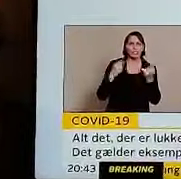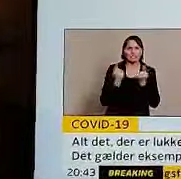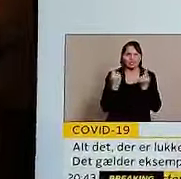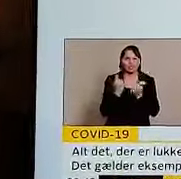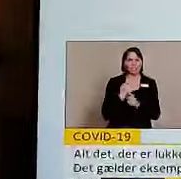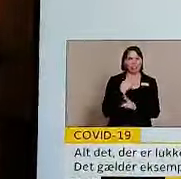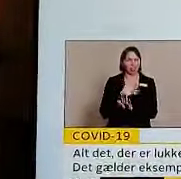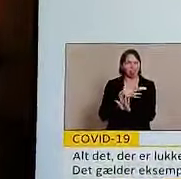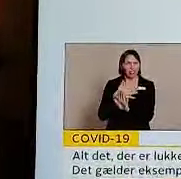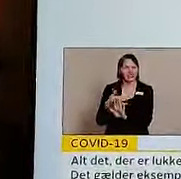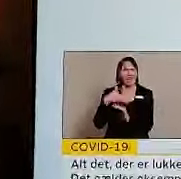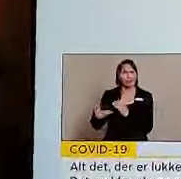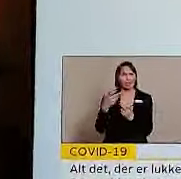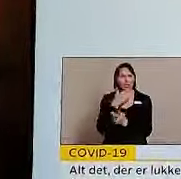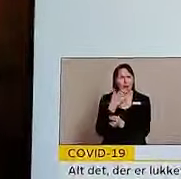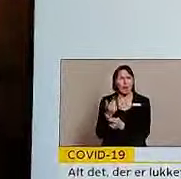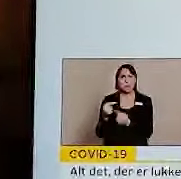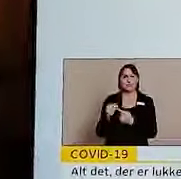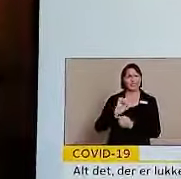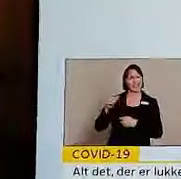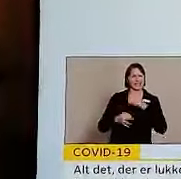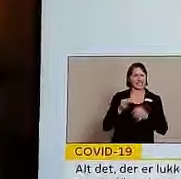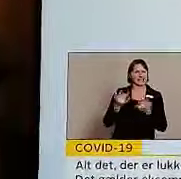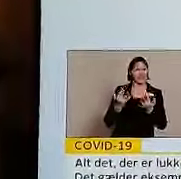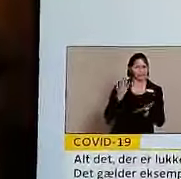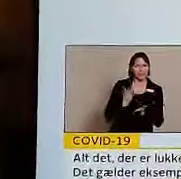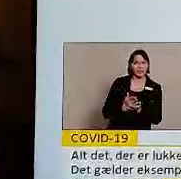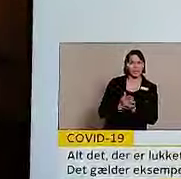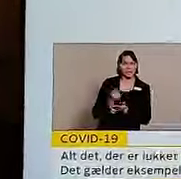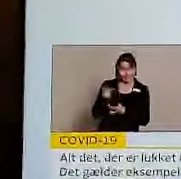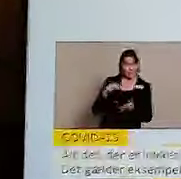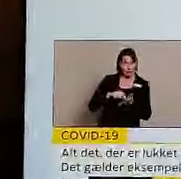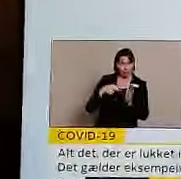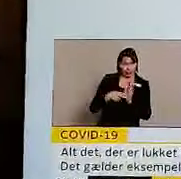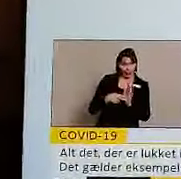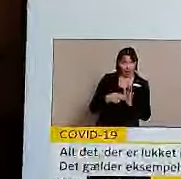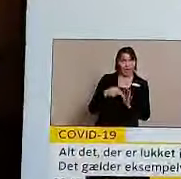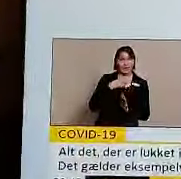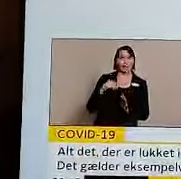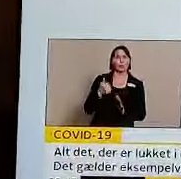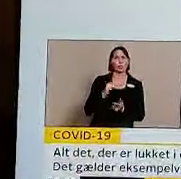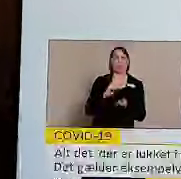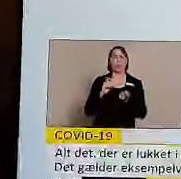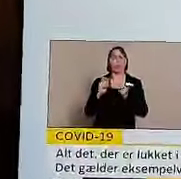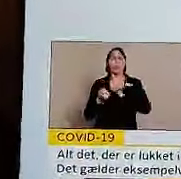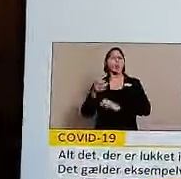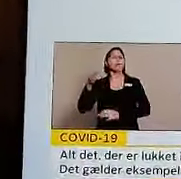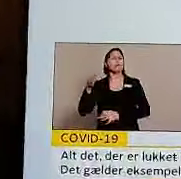الشيء. فلهذا السبب الاحتياط واجب، إنه يعني الناس تبتعد عن بعضها البعض.